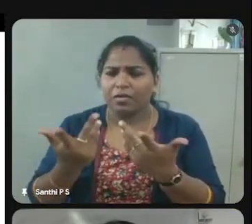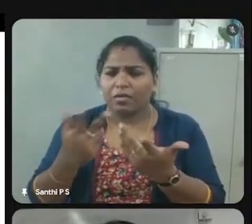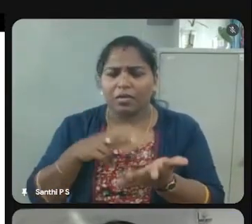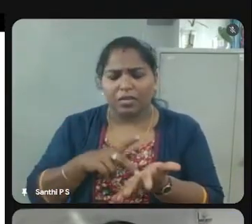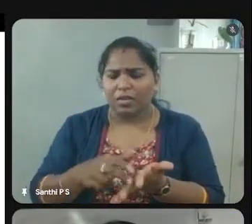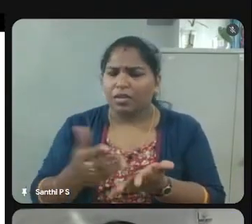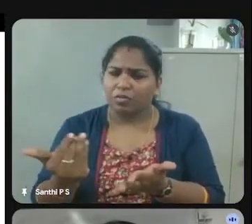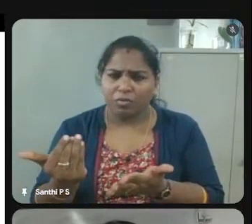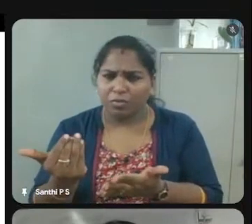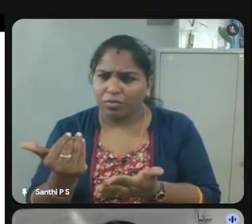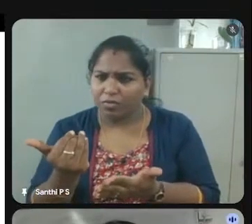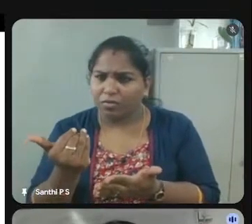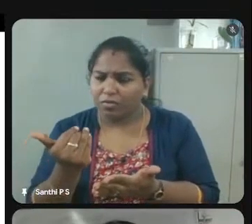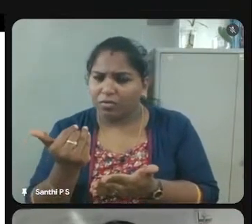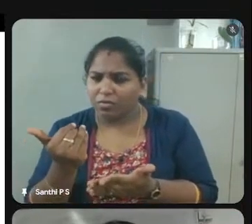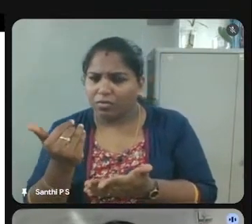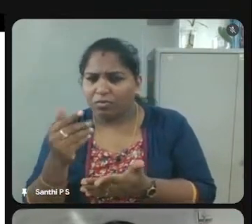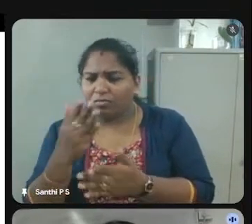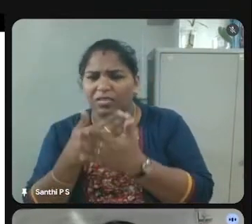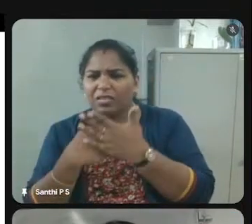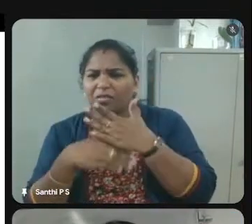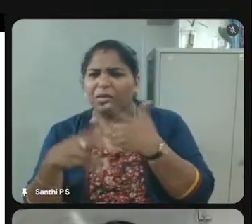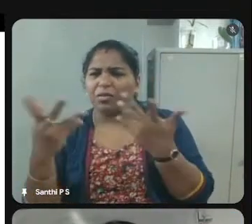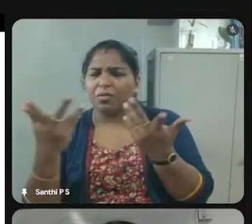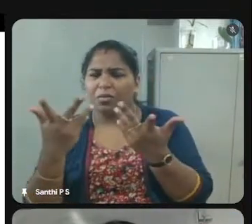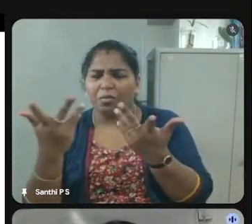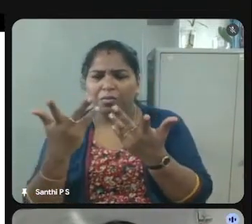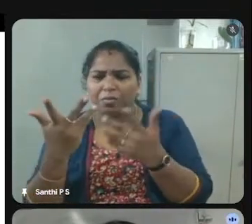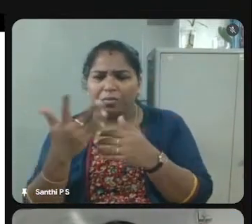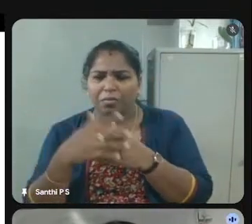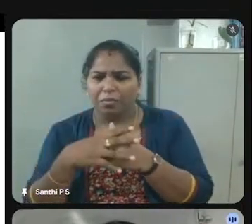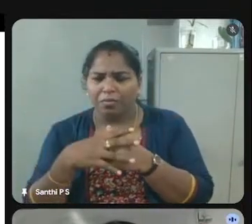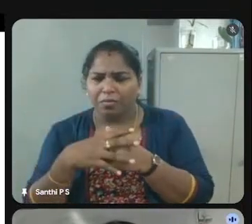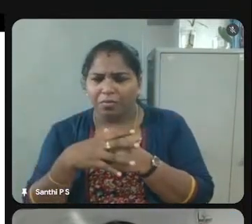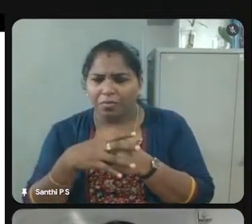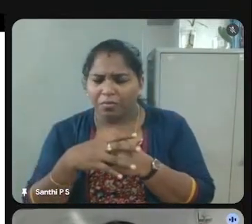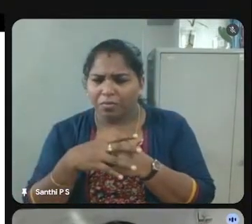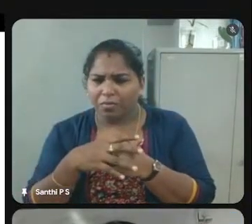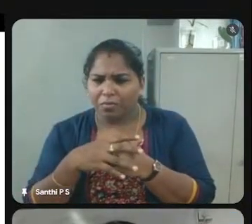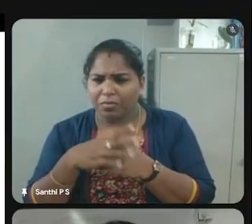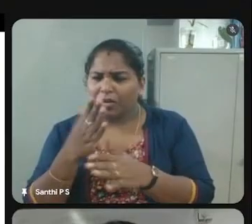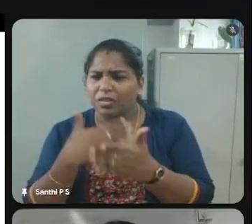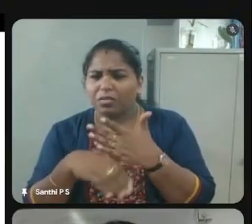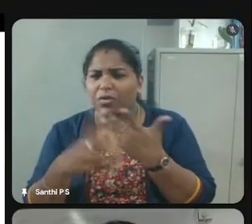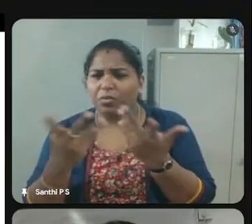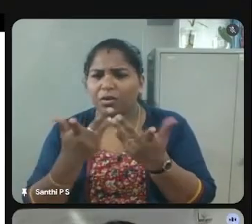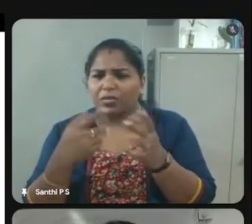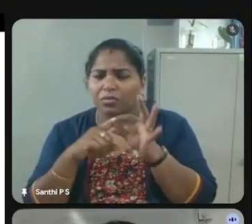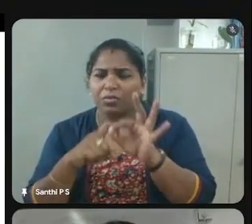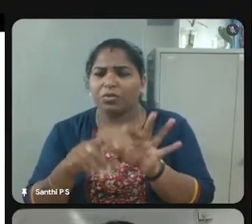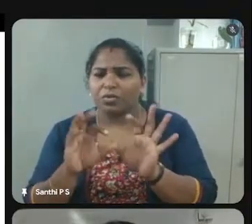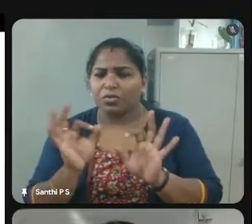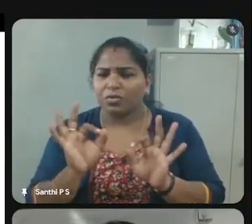നടക്കാനൊക്കെ പറ്റും, പക്ഷെ കറക്റ്റ് എനിക്ക് ഏതാണ്ട് സെറിബ്രൽ ആ സംഭവം തന്നെയാണ്. പക്ഷെ എനിക്ക് അവന്റെ അസുഖത്തിനെ കുറിച്ച് എനിക്ക് ചോദിക്കാനും താല്പര്യമില്ല.